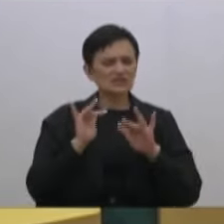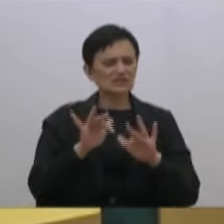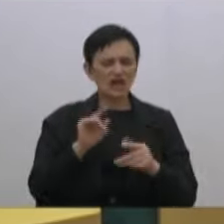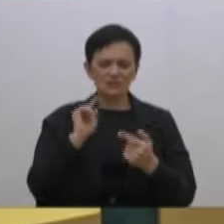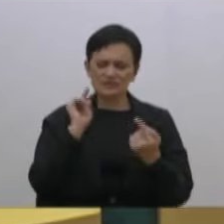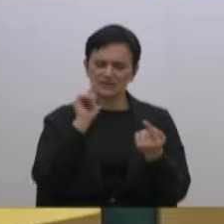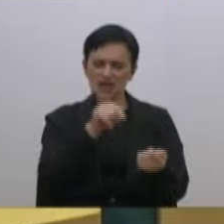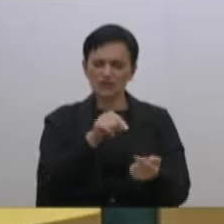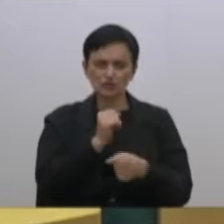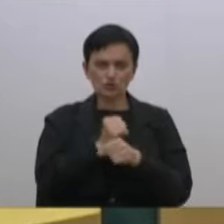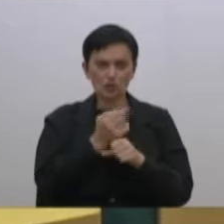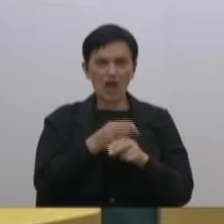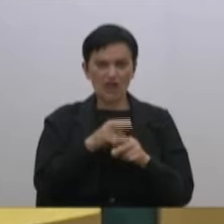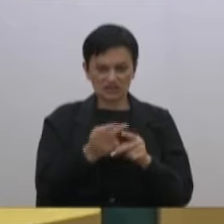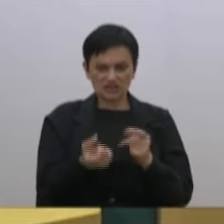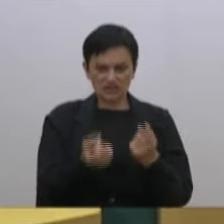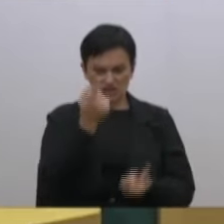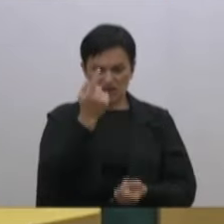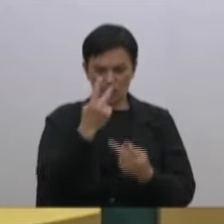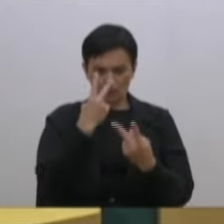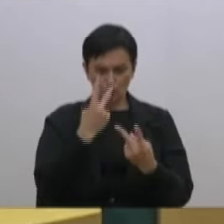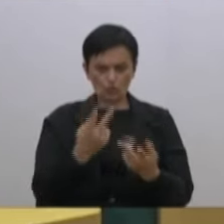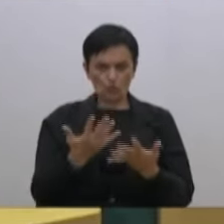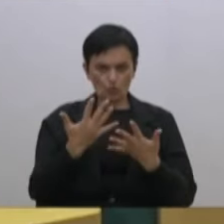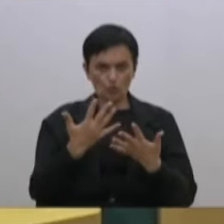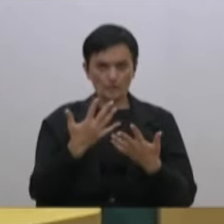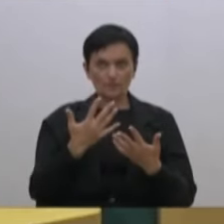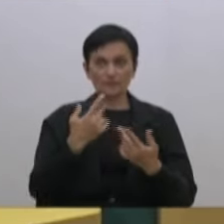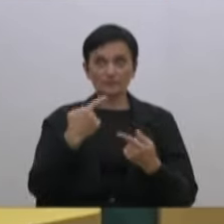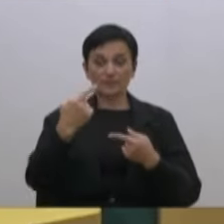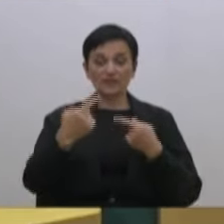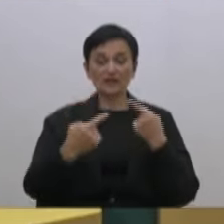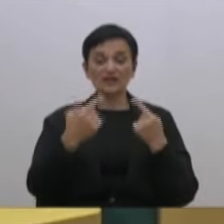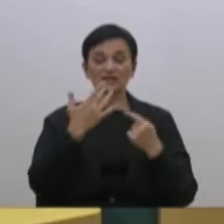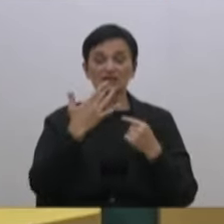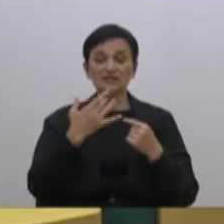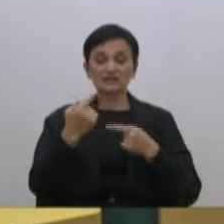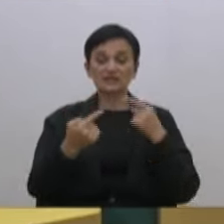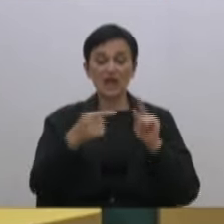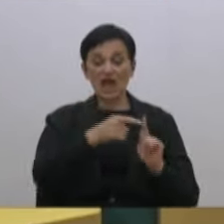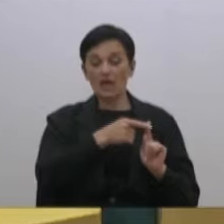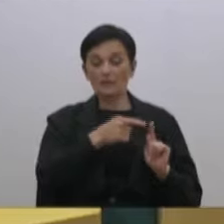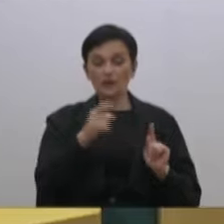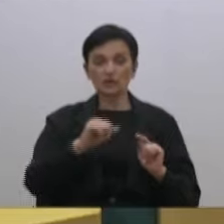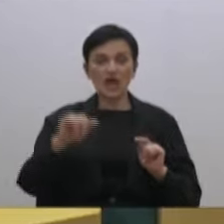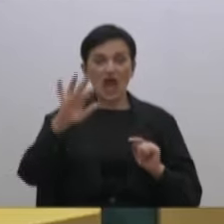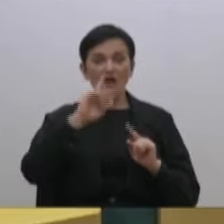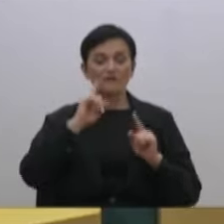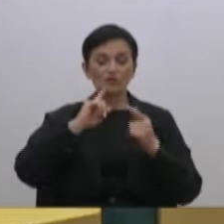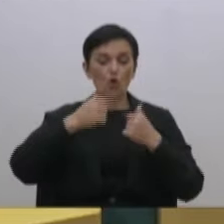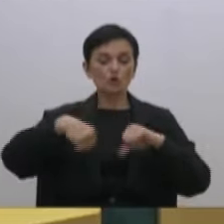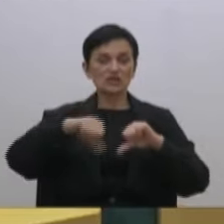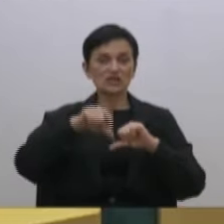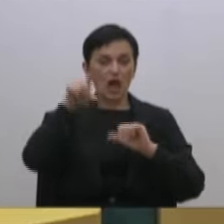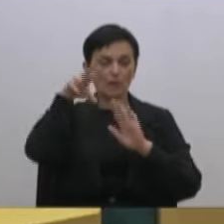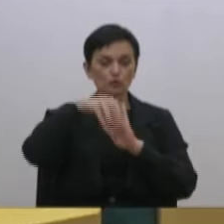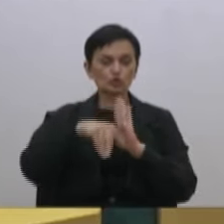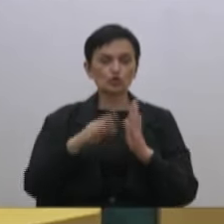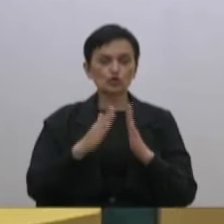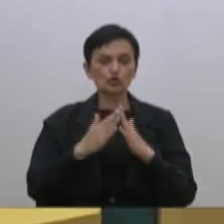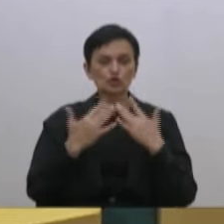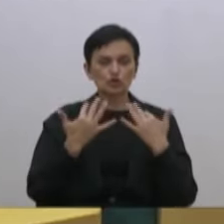საწინააღმდეგოს აკეთებენ და ეს გამოჩნდა თუნდაც აი იმ დებატებში, რომელიც ამ დღეების განმავლობაში იყო ევროსაბჭოში, სადაც ყველაფერს